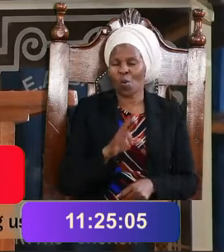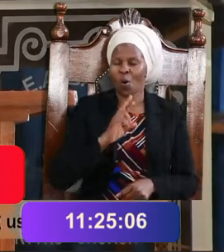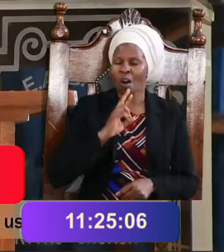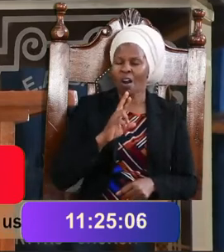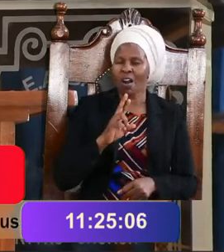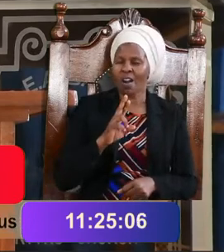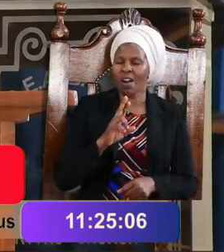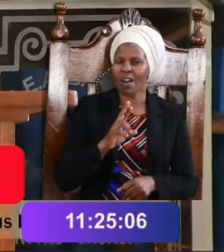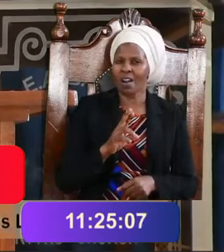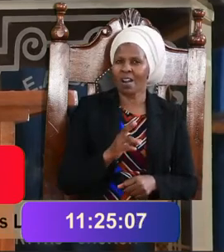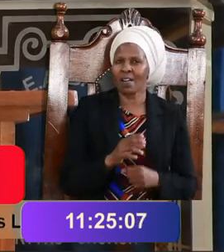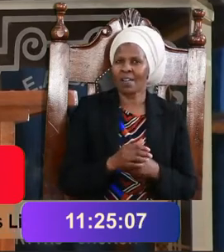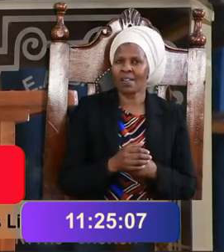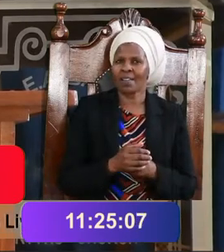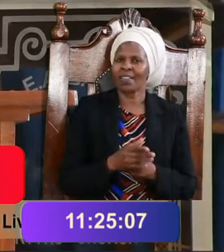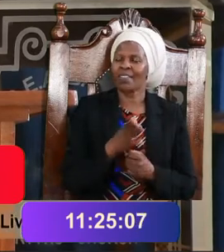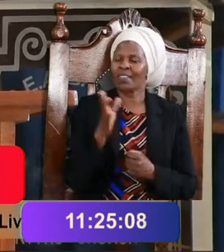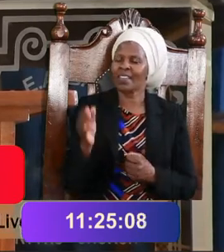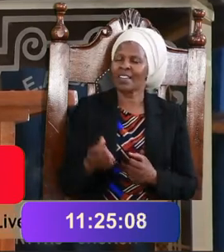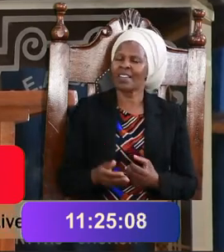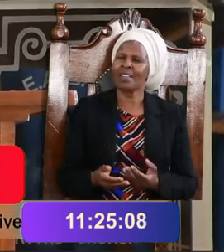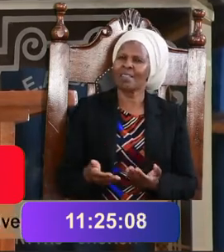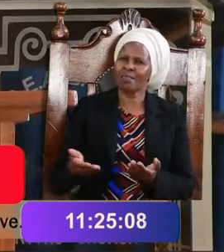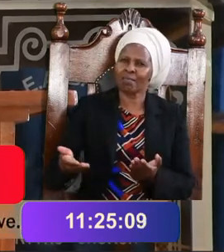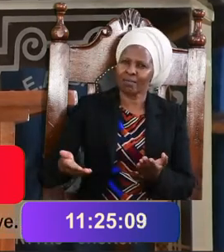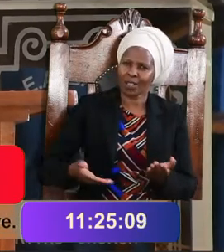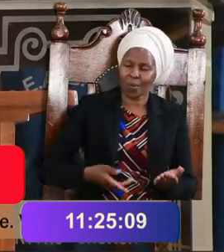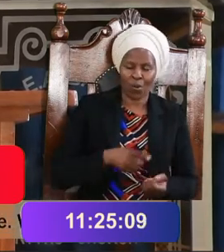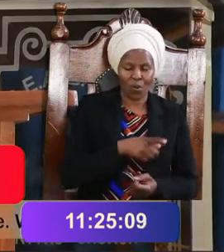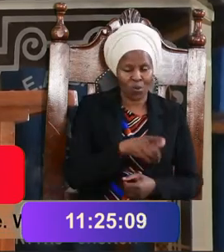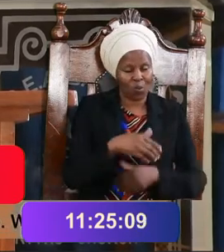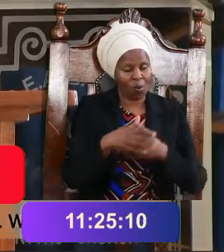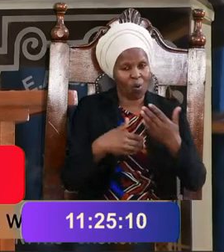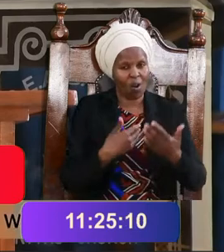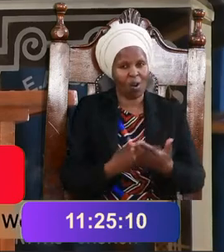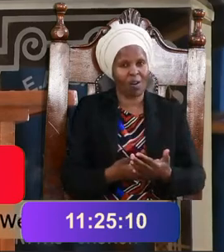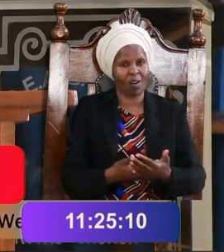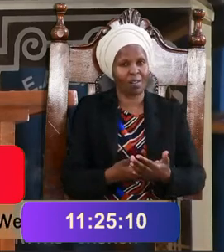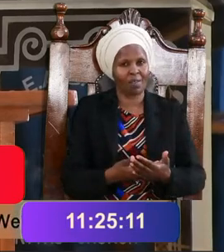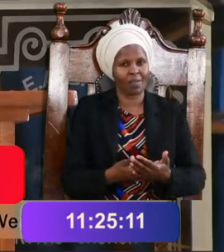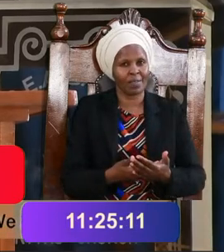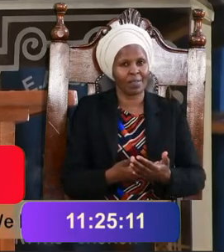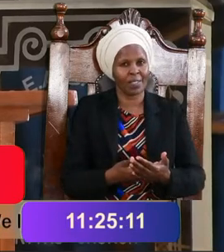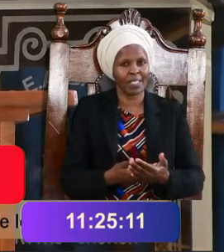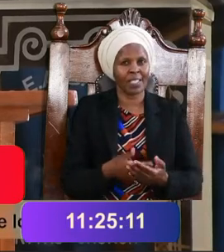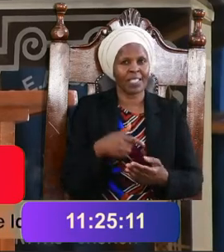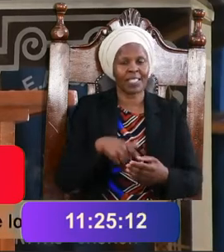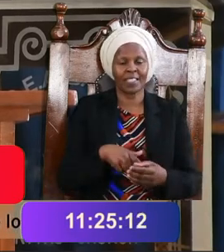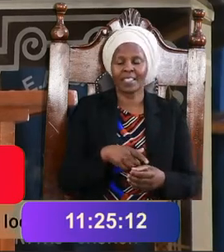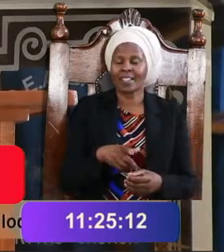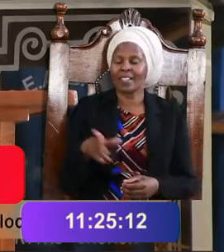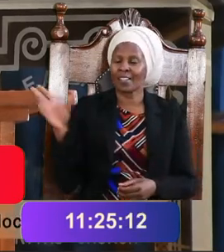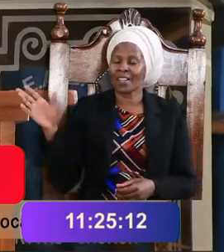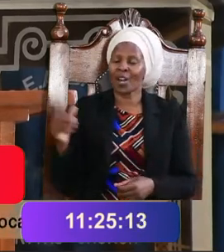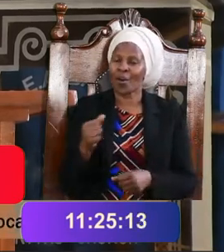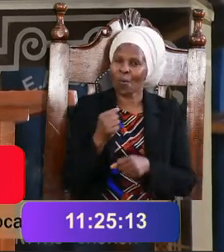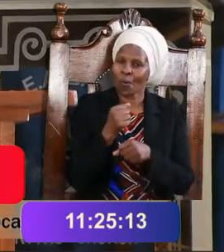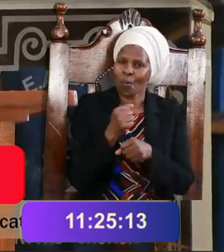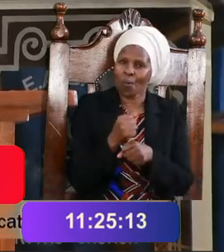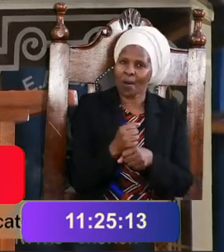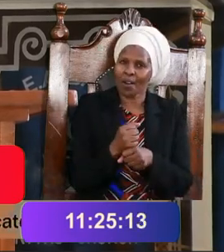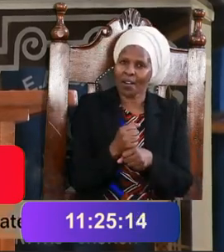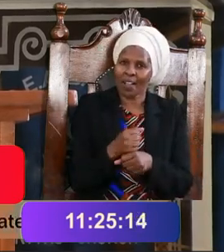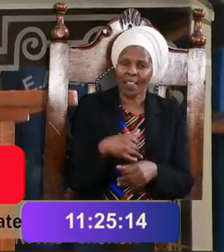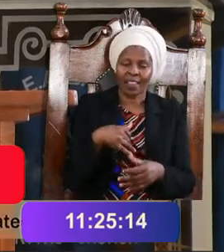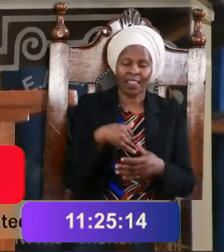tunafanya vitu. Kwa hivyo tunawaalika nyinyi wote katika kazi ya wanarika, na ili tukaweza